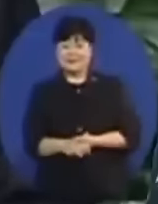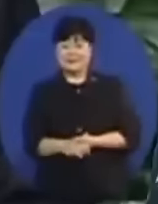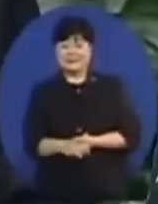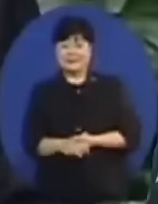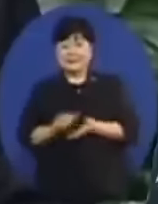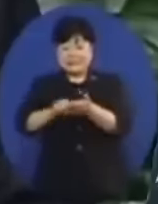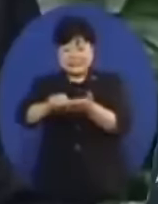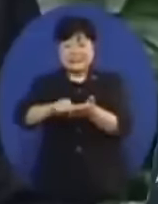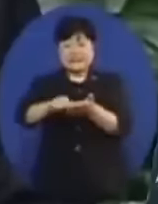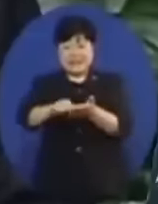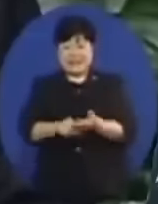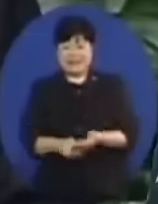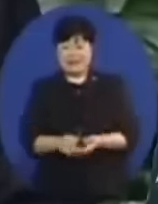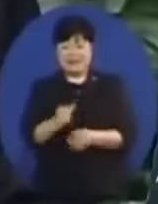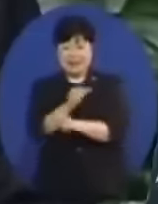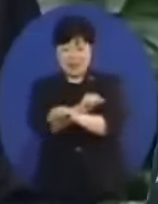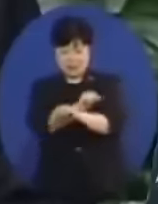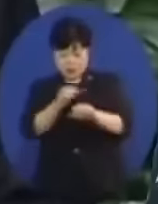지우개인